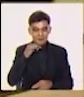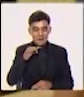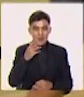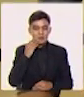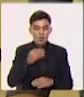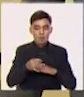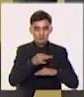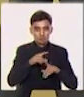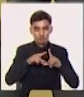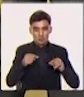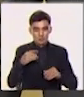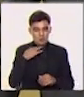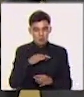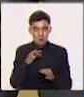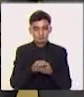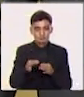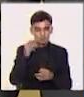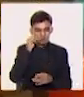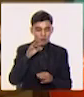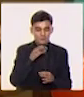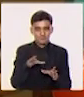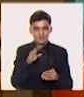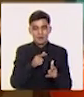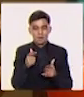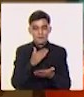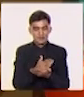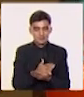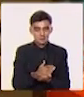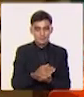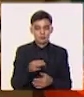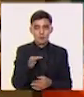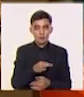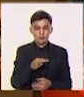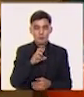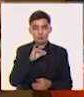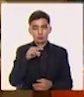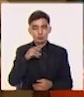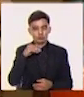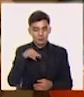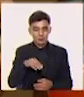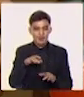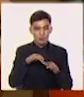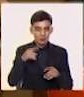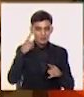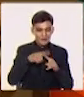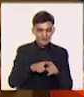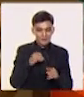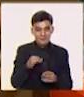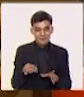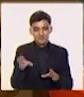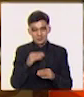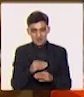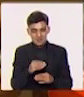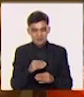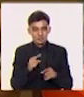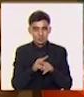облысындағы мектептердің көбі қашықтан оқуға дайын. Облыстық бюджеттен жаңа компьютерлік техникамен қамтамасыз ету